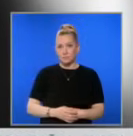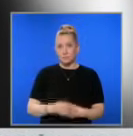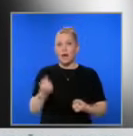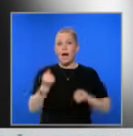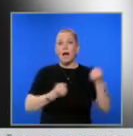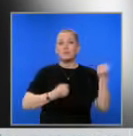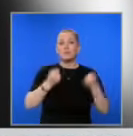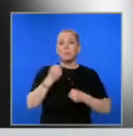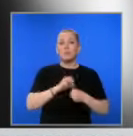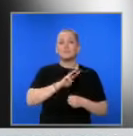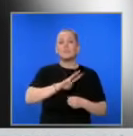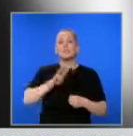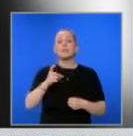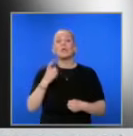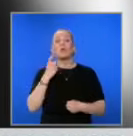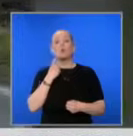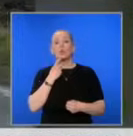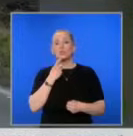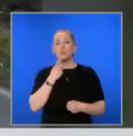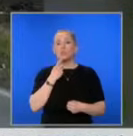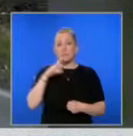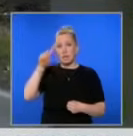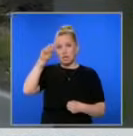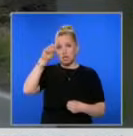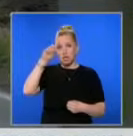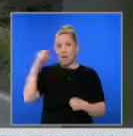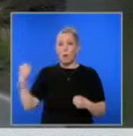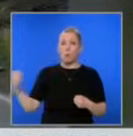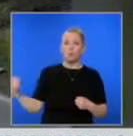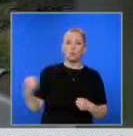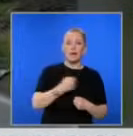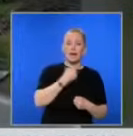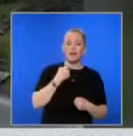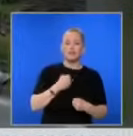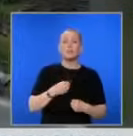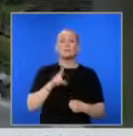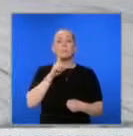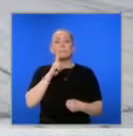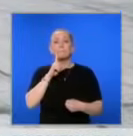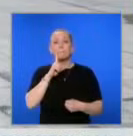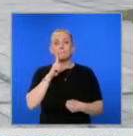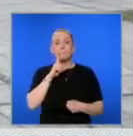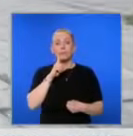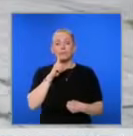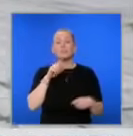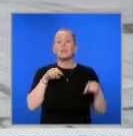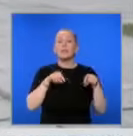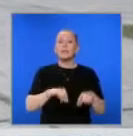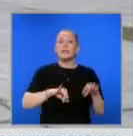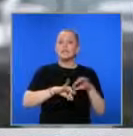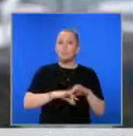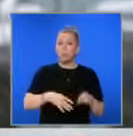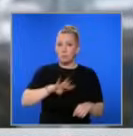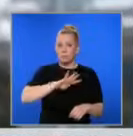Автомобилът с 33-годишната Янита Пепелянкова и децата и внезапно е ударен от 59-годишен шофьор, навлязъл в насрещното платно. Днес съпруга и намери сили да говори